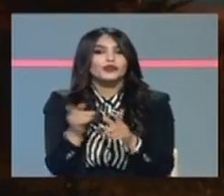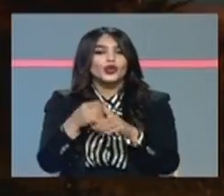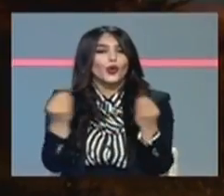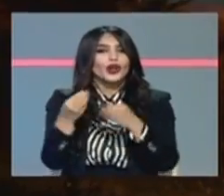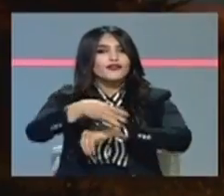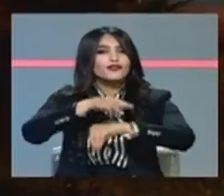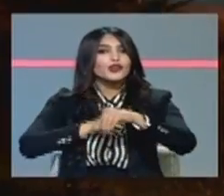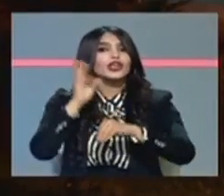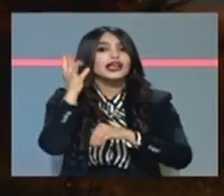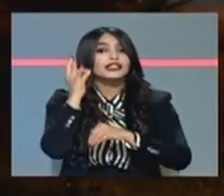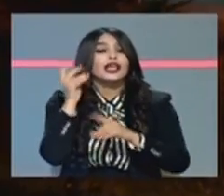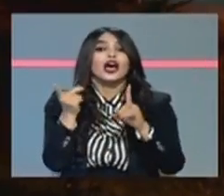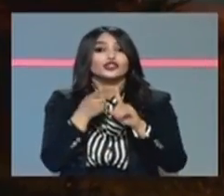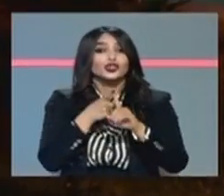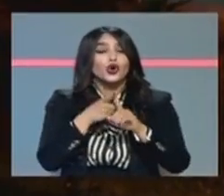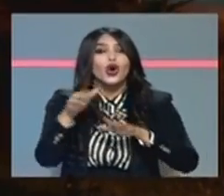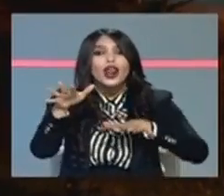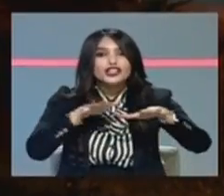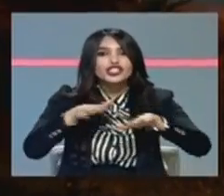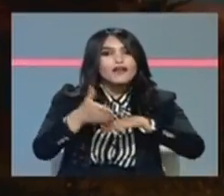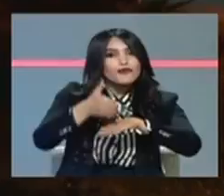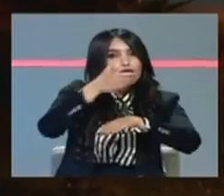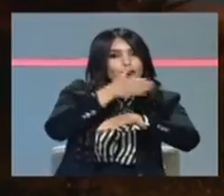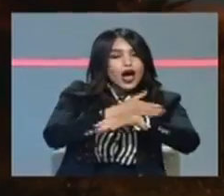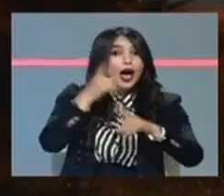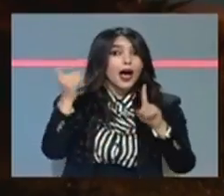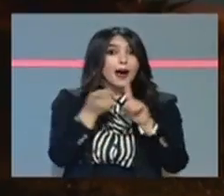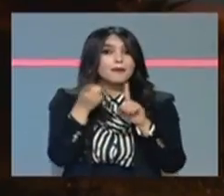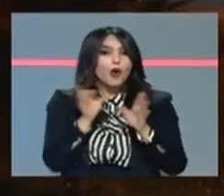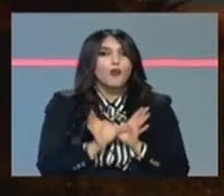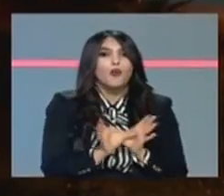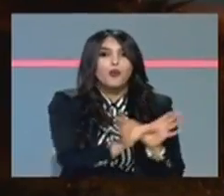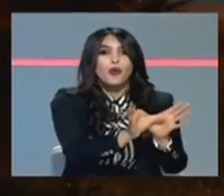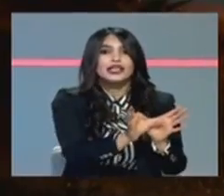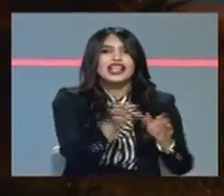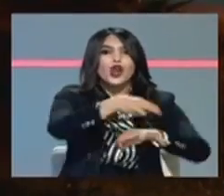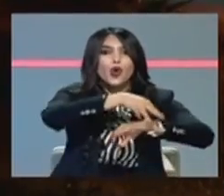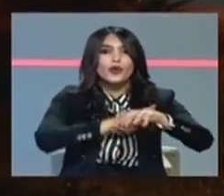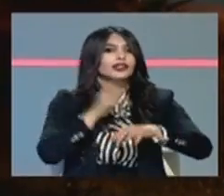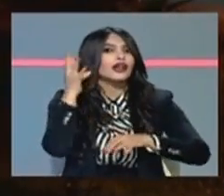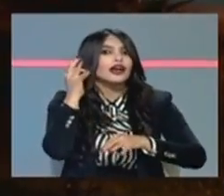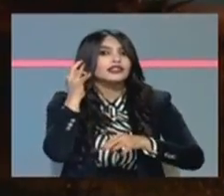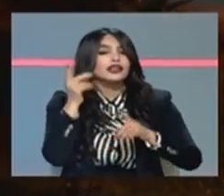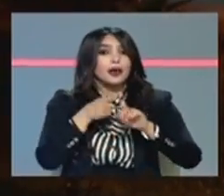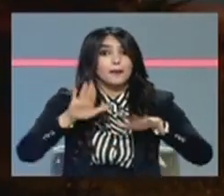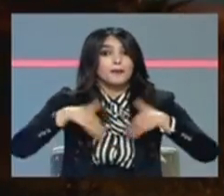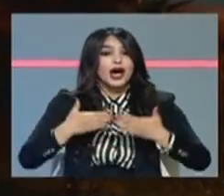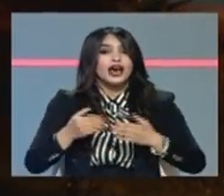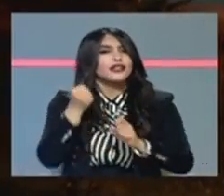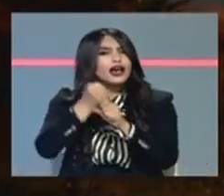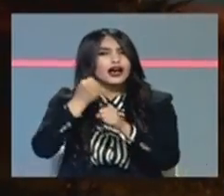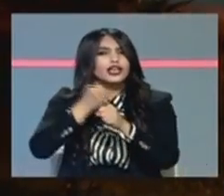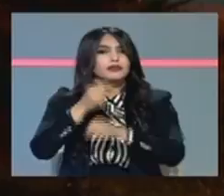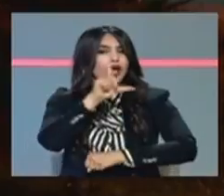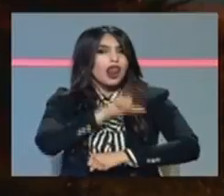بولايه القصرين ناجم عن اجراءات استباقيه، كما قلنا اهمها عزل الولايه، ثانيها الجهود الامنيه